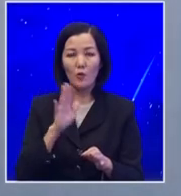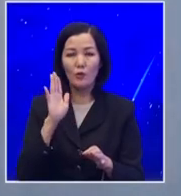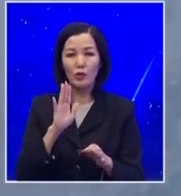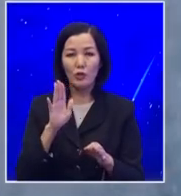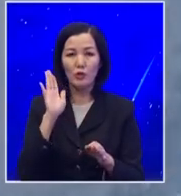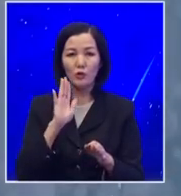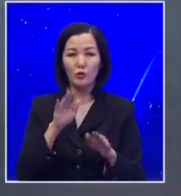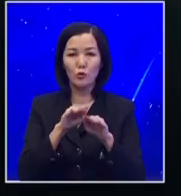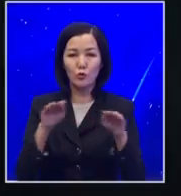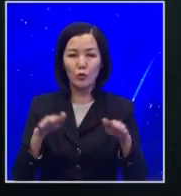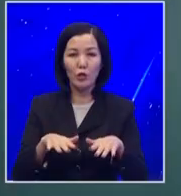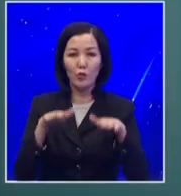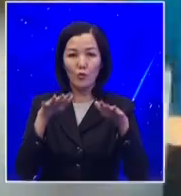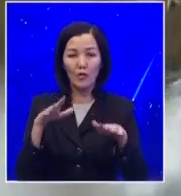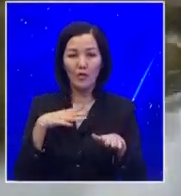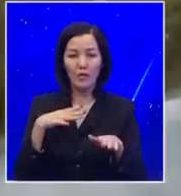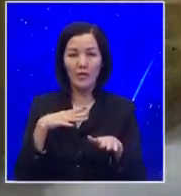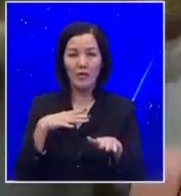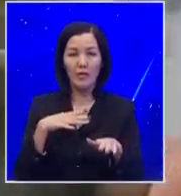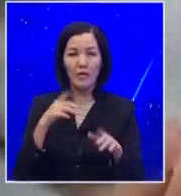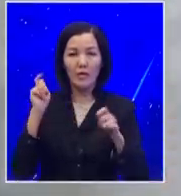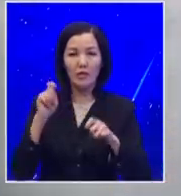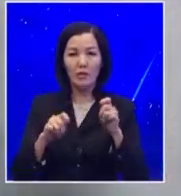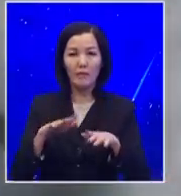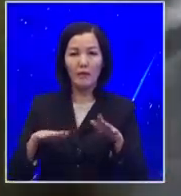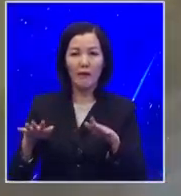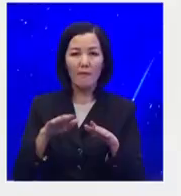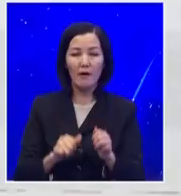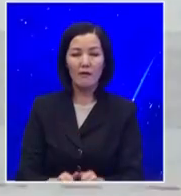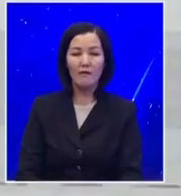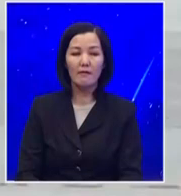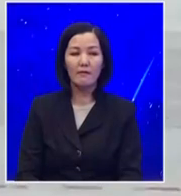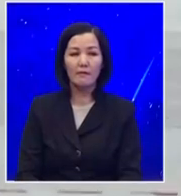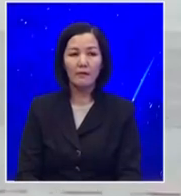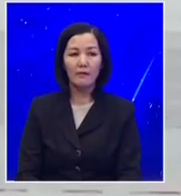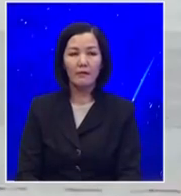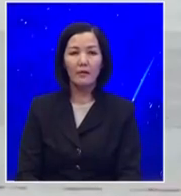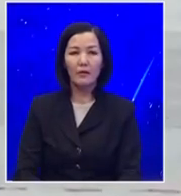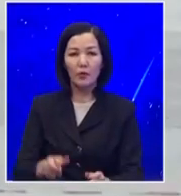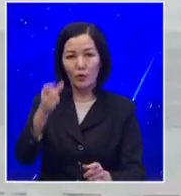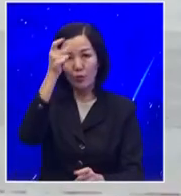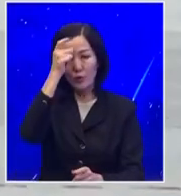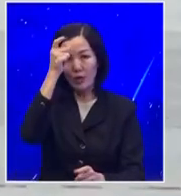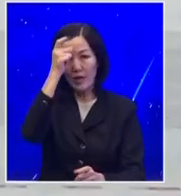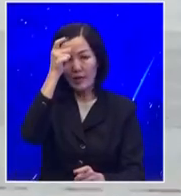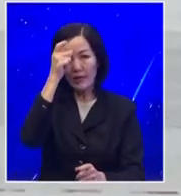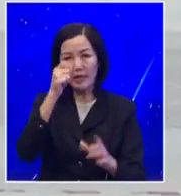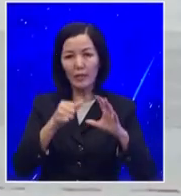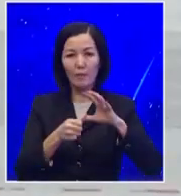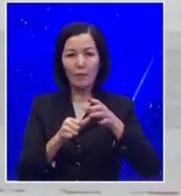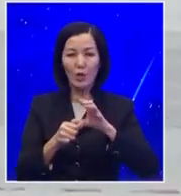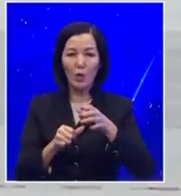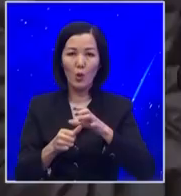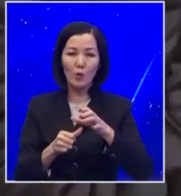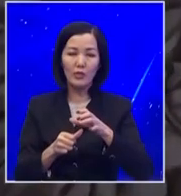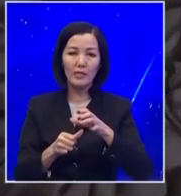деңгейінің күрт көтерілуінен болған. Себебі бұл жаңбырлы аймақ. Ал Түркияда пилотсыз тікұшақ жасап шығарылды.